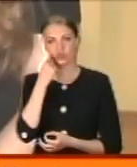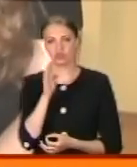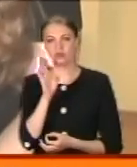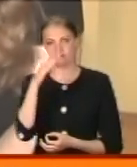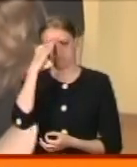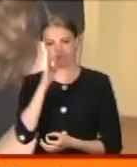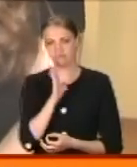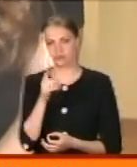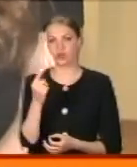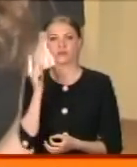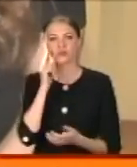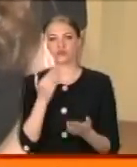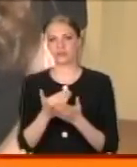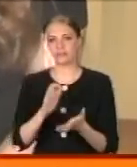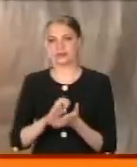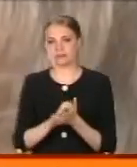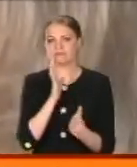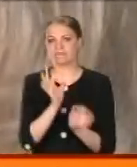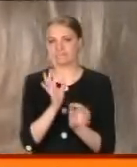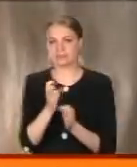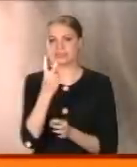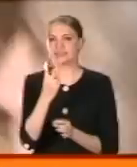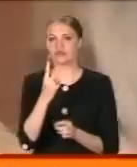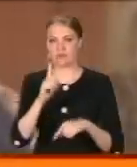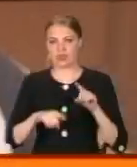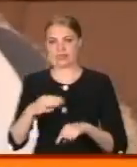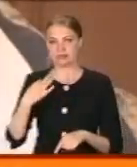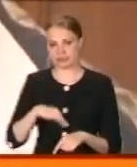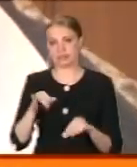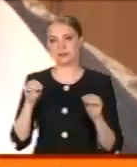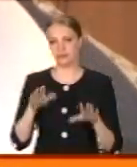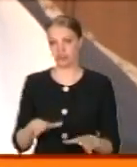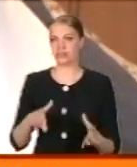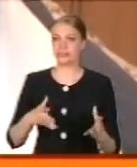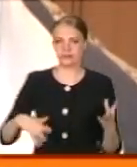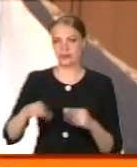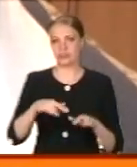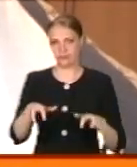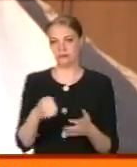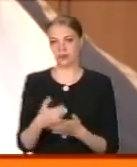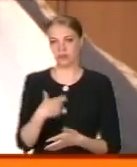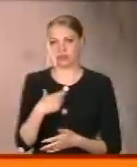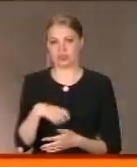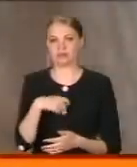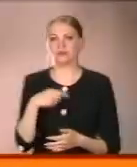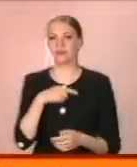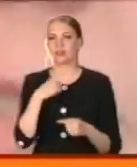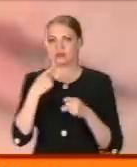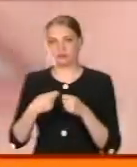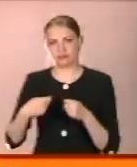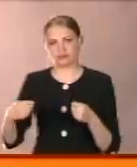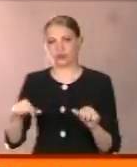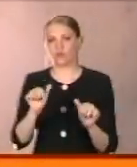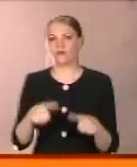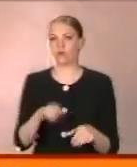Тамара та Ігор почули від знайомих. Порадились із 2 рідними синами і вирішили усіх забрати до себе. Бюрократична тяганина